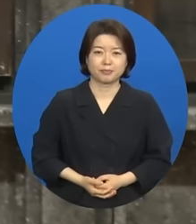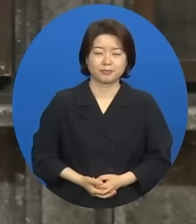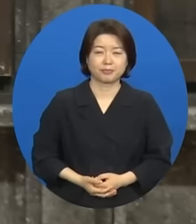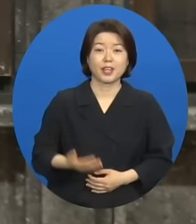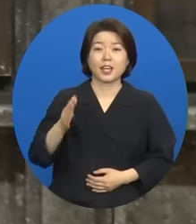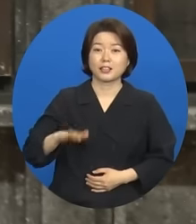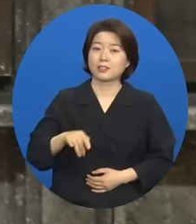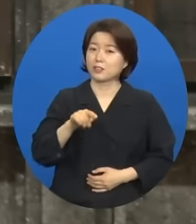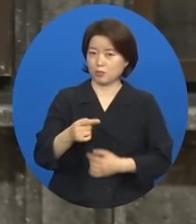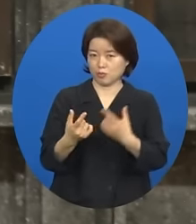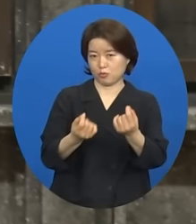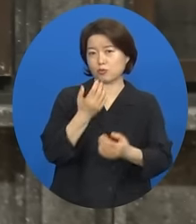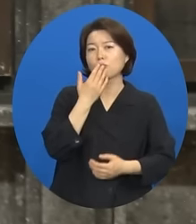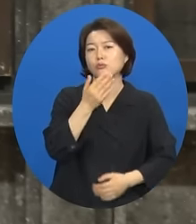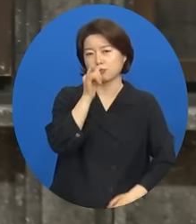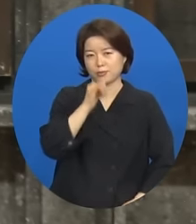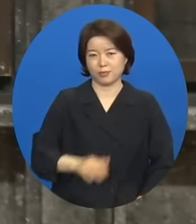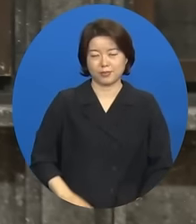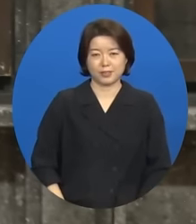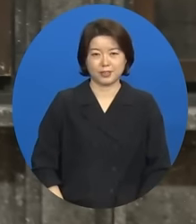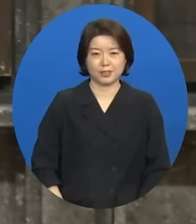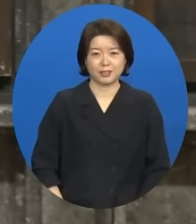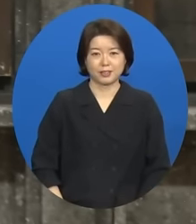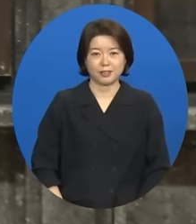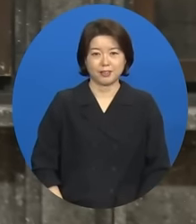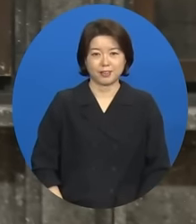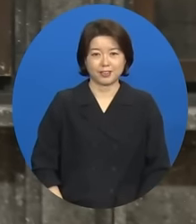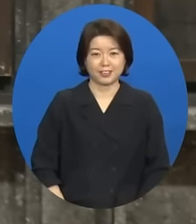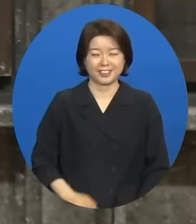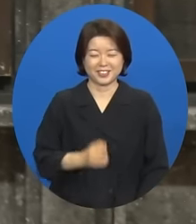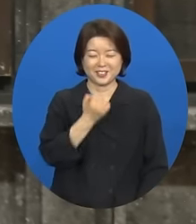그런데 그럴 수 있더군요.